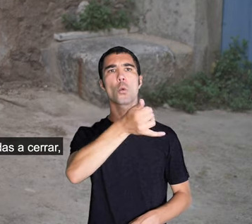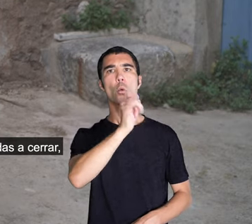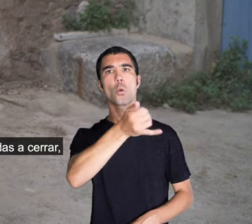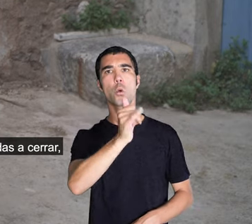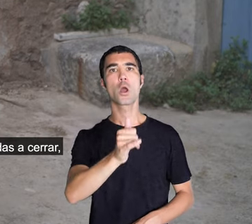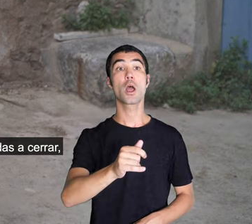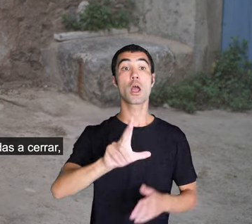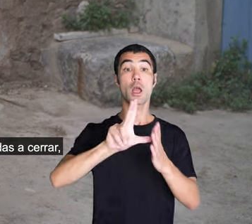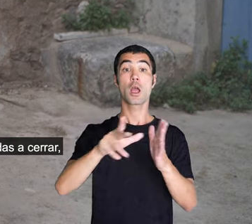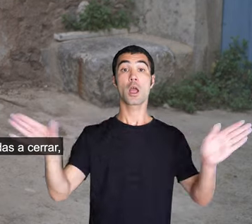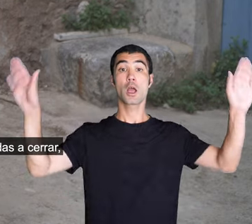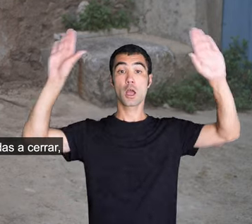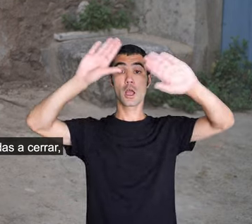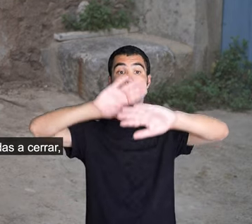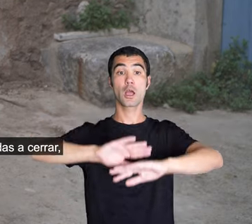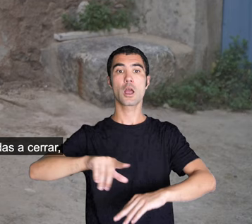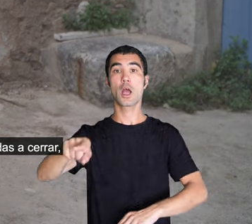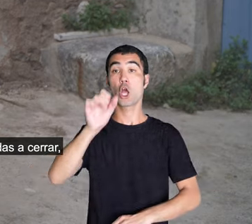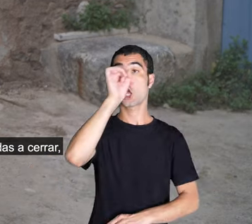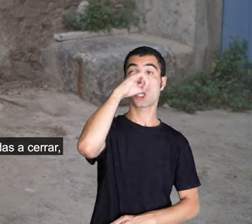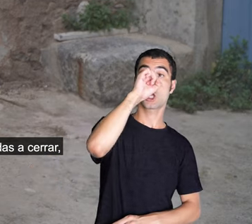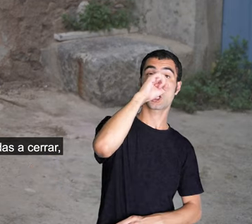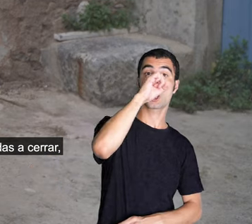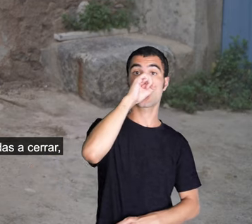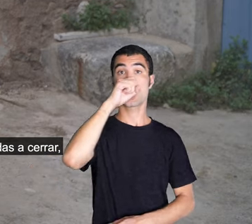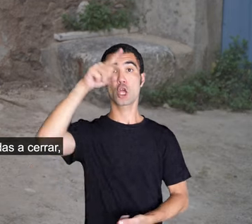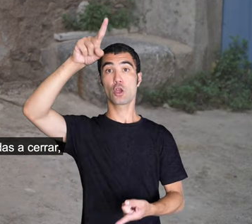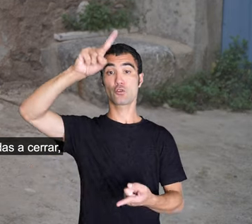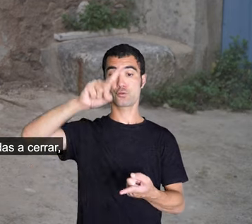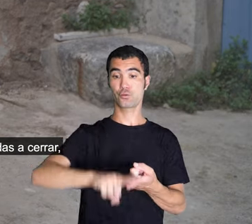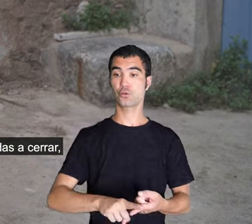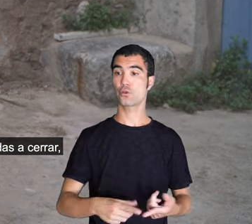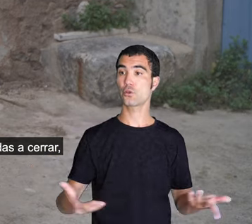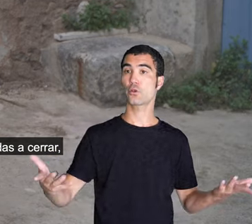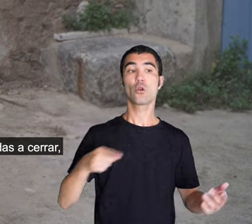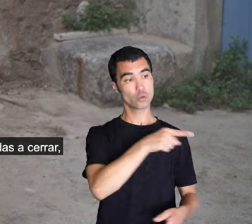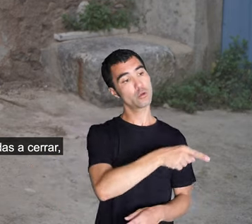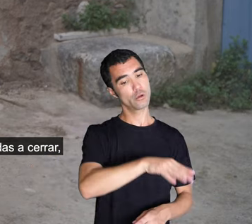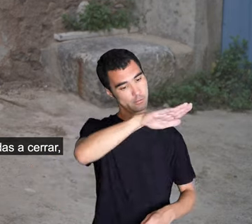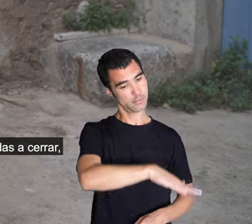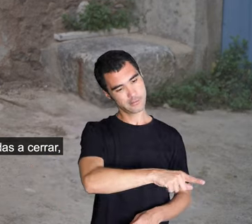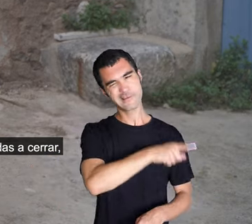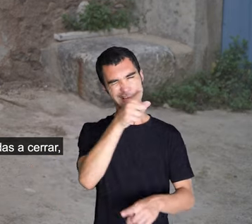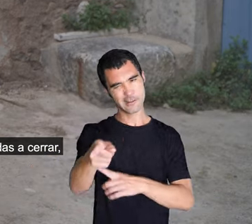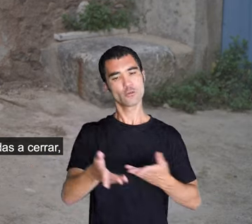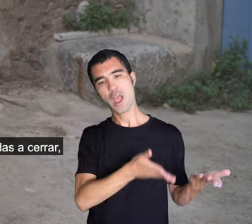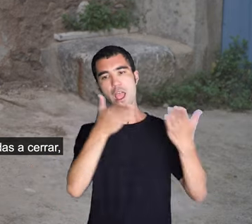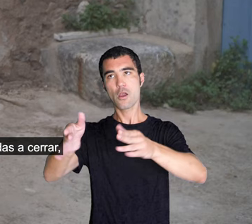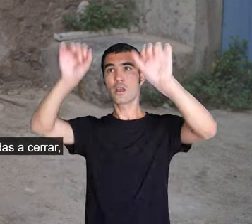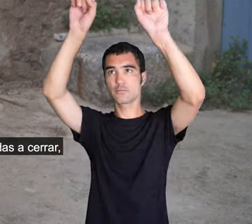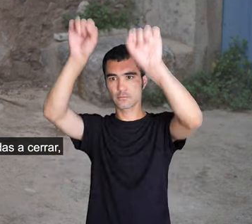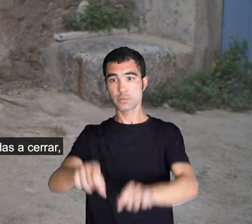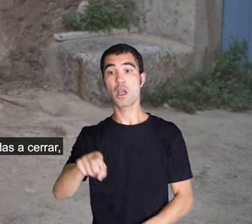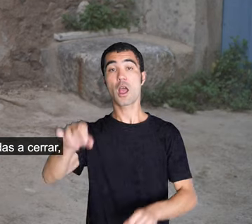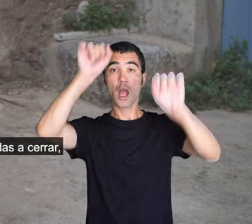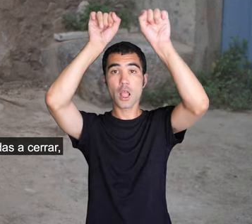I quan acabes dia, va moixa perduda, se bevia un bon vi així... I tu li ajudes a tancar, perquè jo no sé